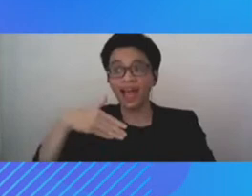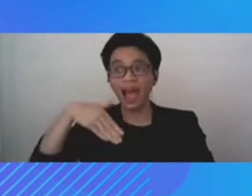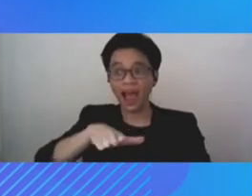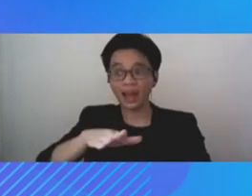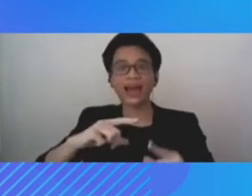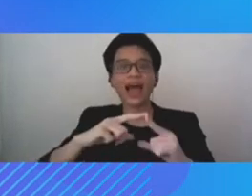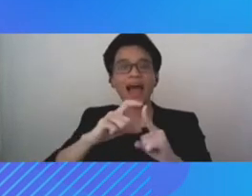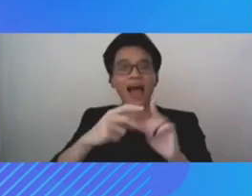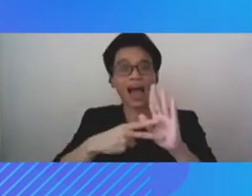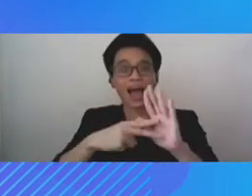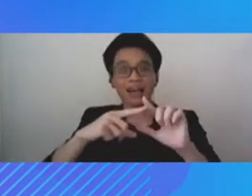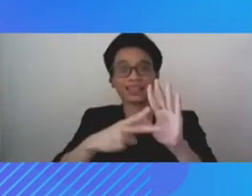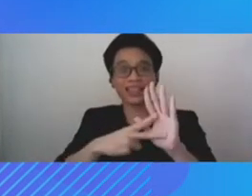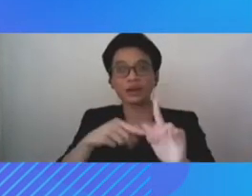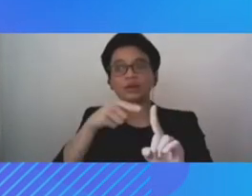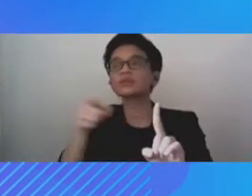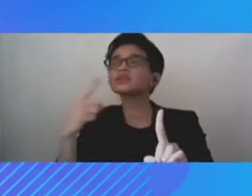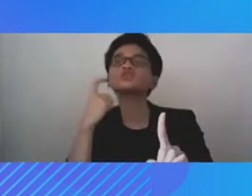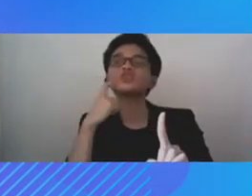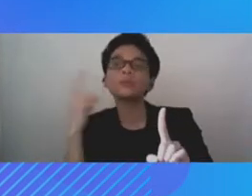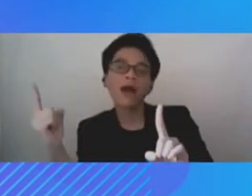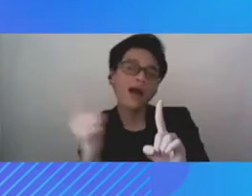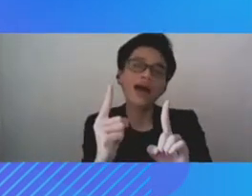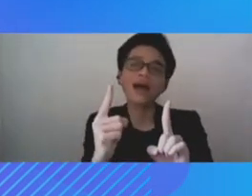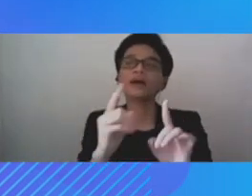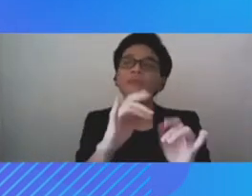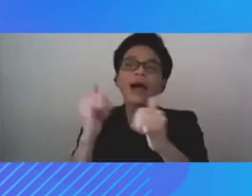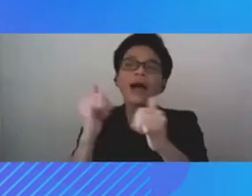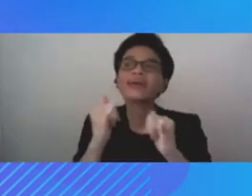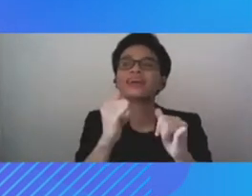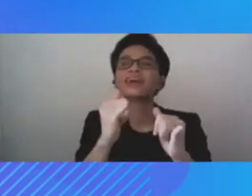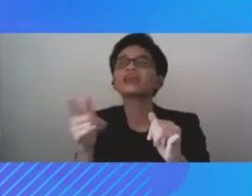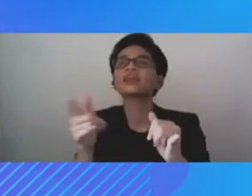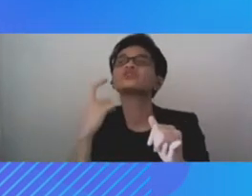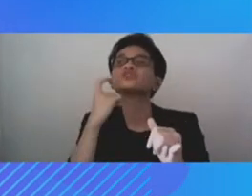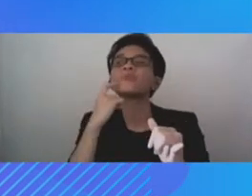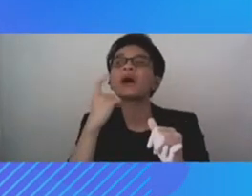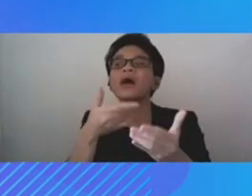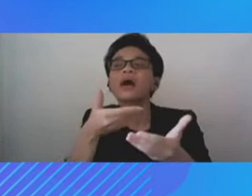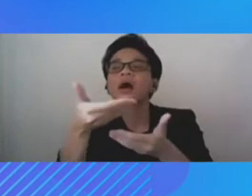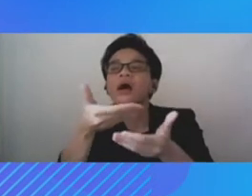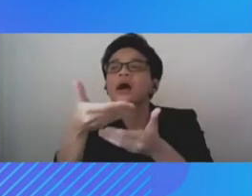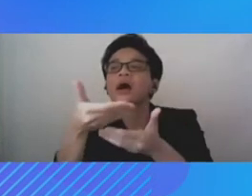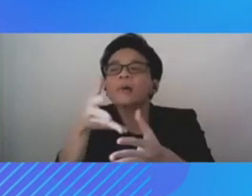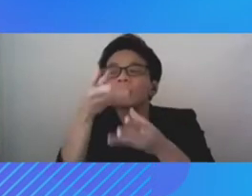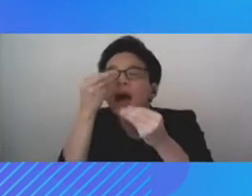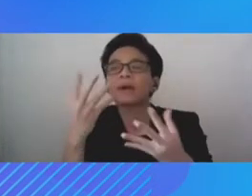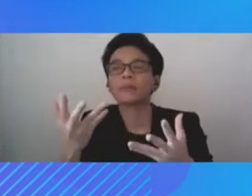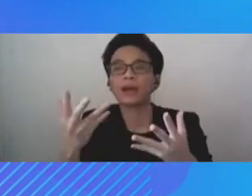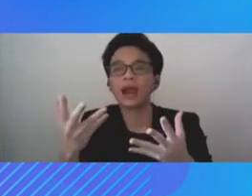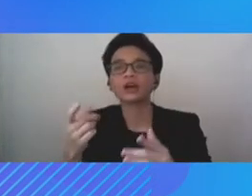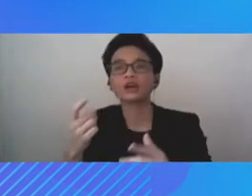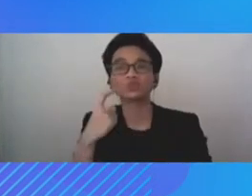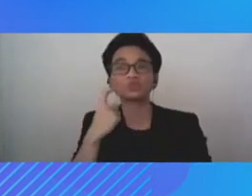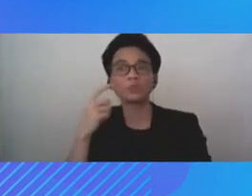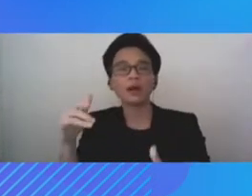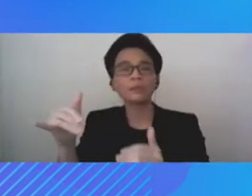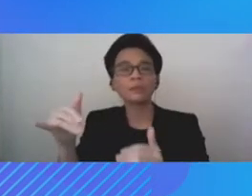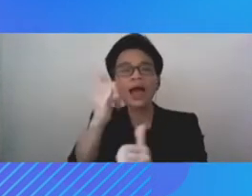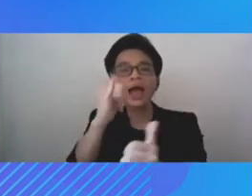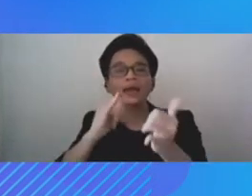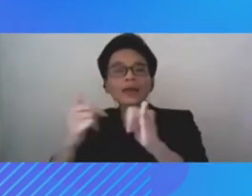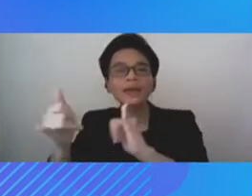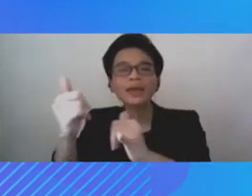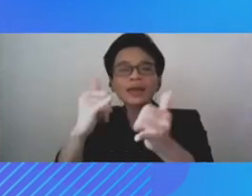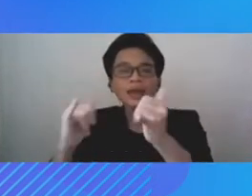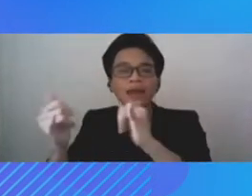kira-kira komunikasi apa yang diberikan Adnan yang kamu bisa pahami. Terus mereka misalnya main kayak gitu kan ketika saya tidak ada.